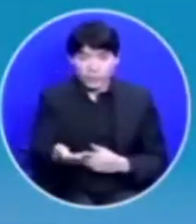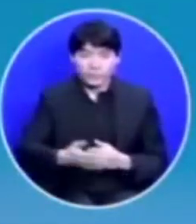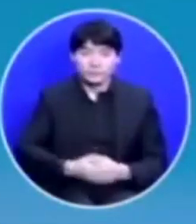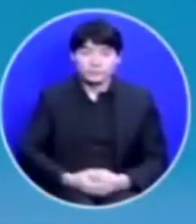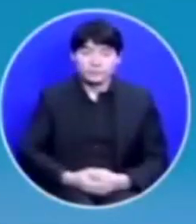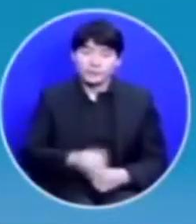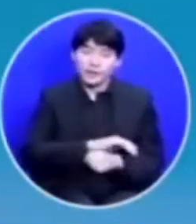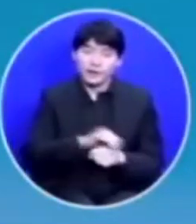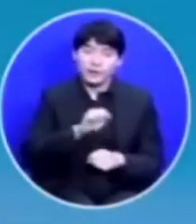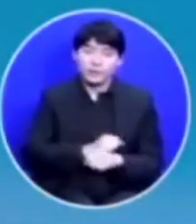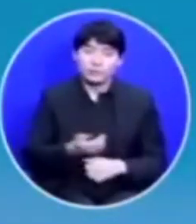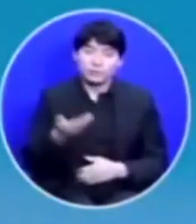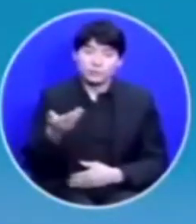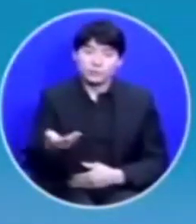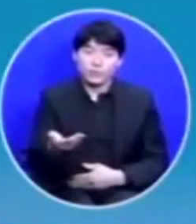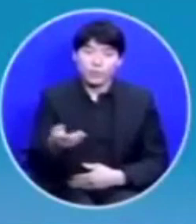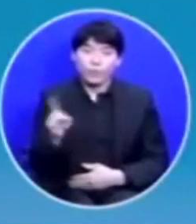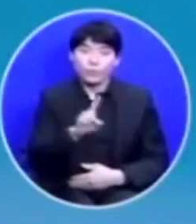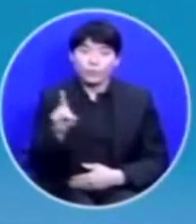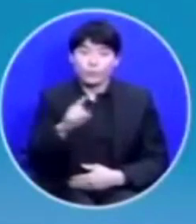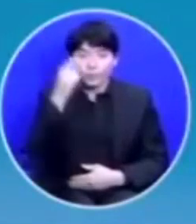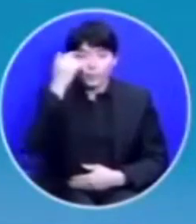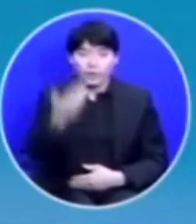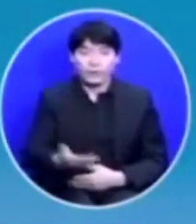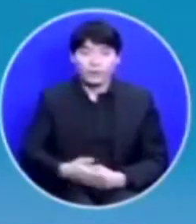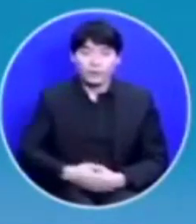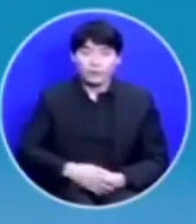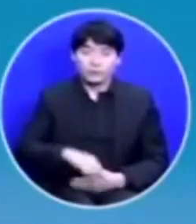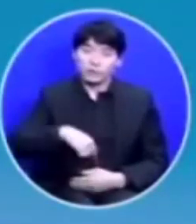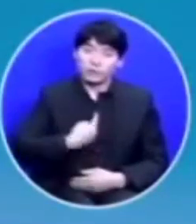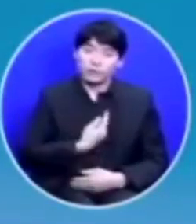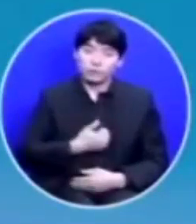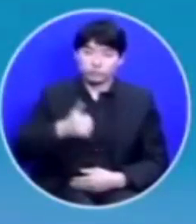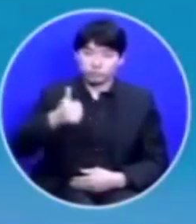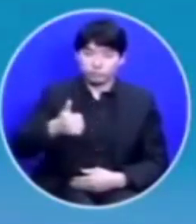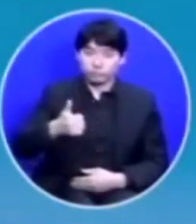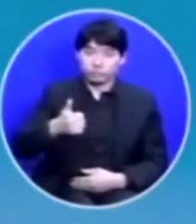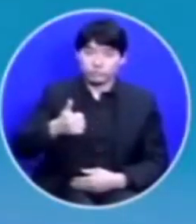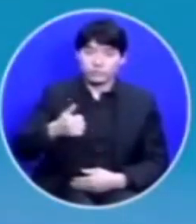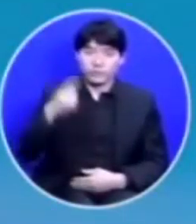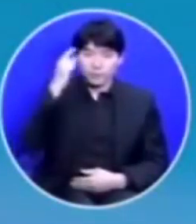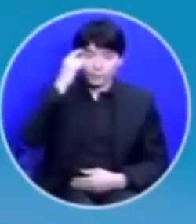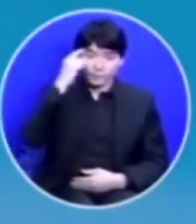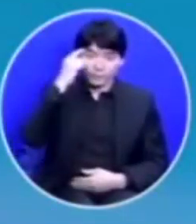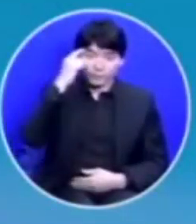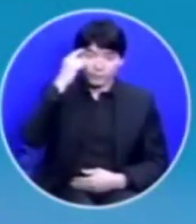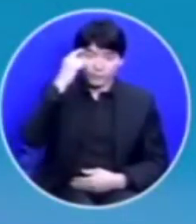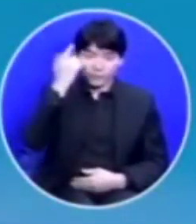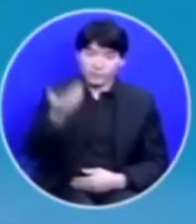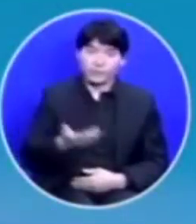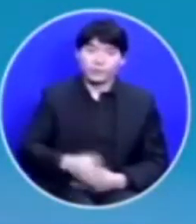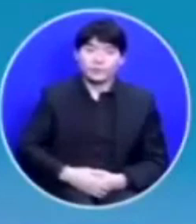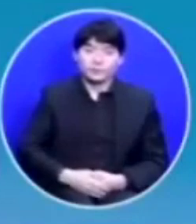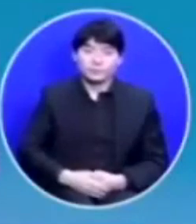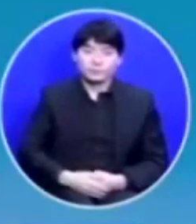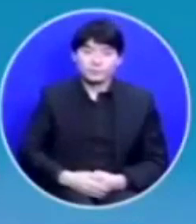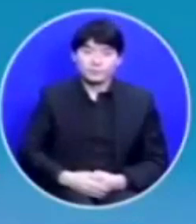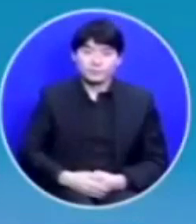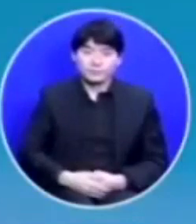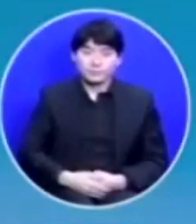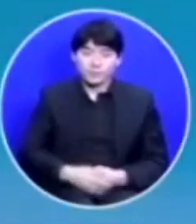잘 해주니까 어때요 잘 해주니까 자기가 주인인 줄로 생각하는 그런 경향이